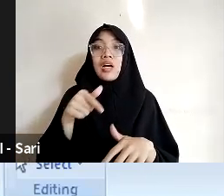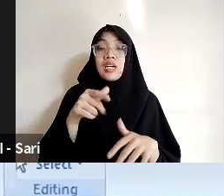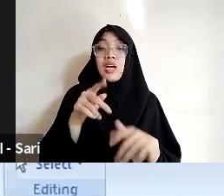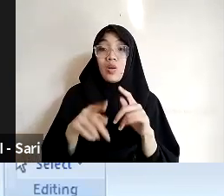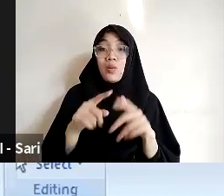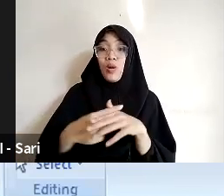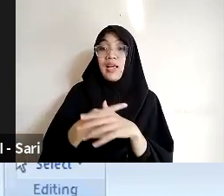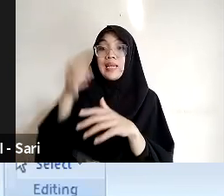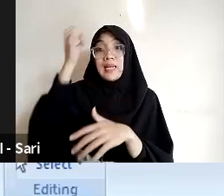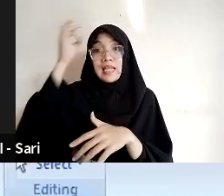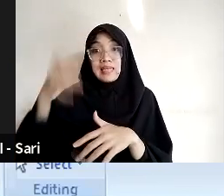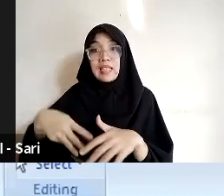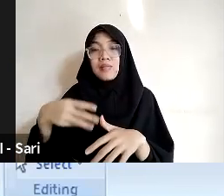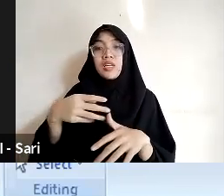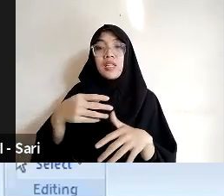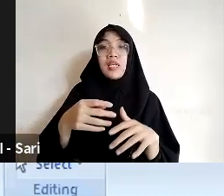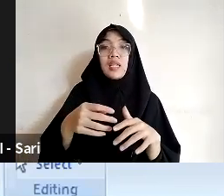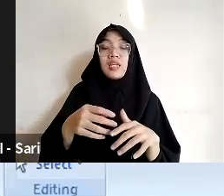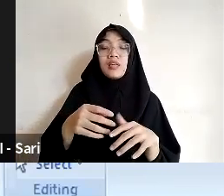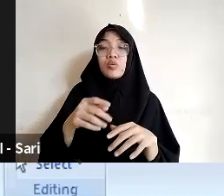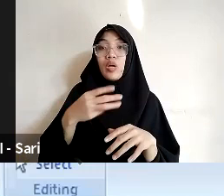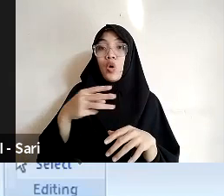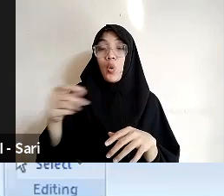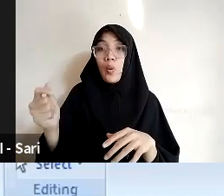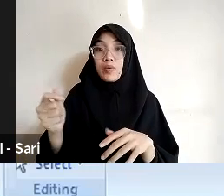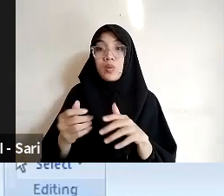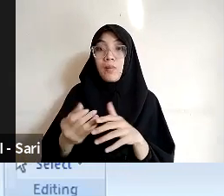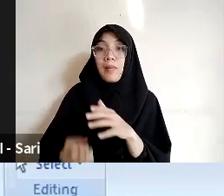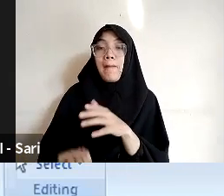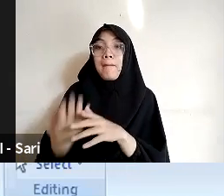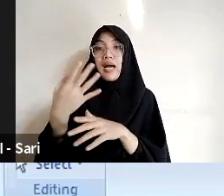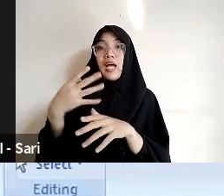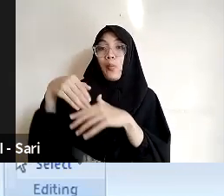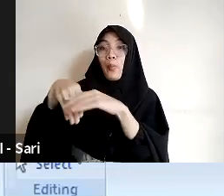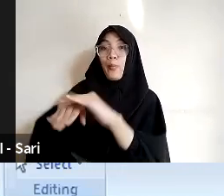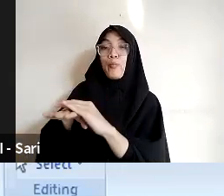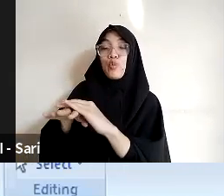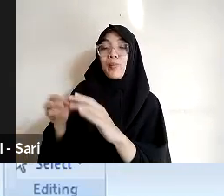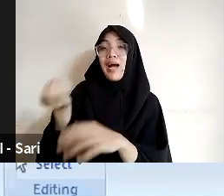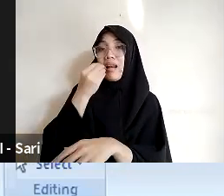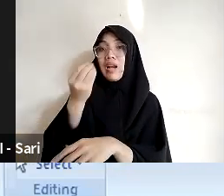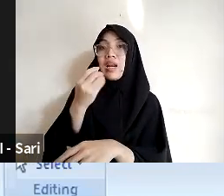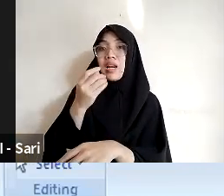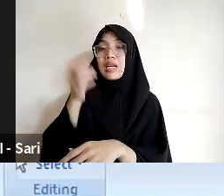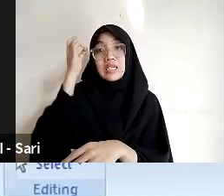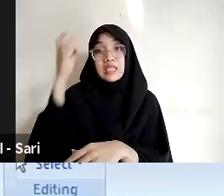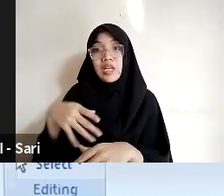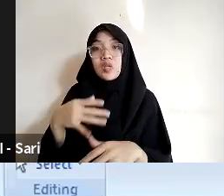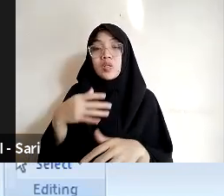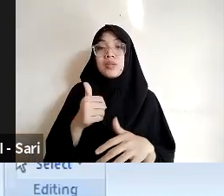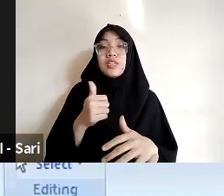pilar ekonomi untuk peluang pengembangan lumbung pangan desa sebagai upaya kedaulatan pangan mengantisipasi